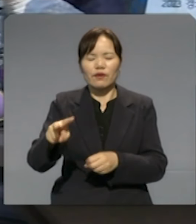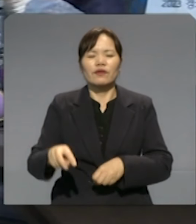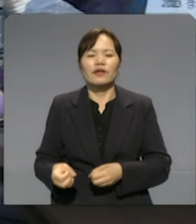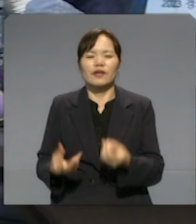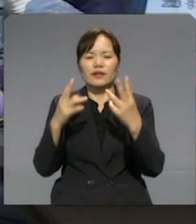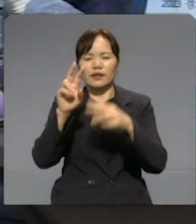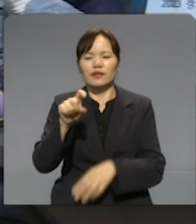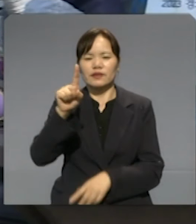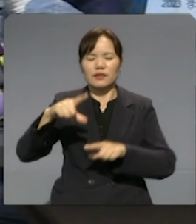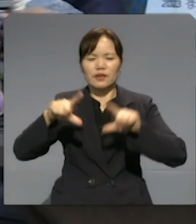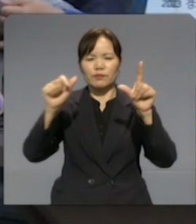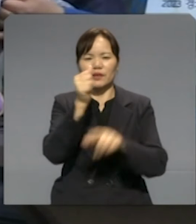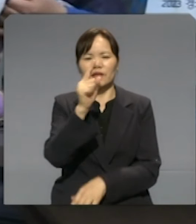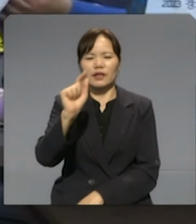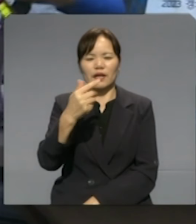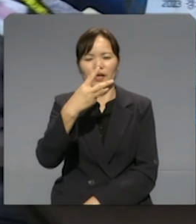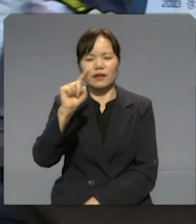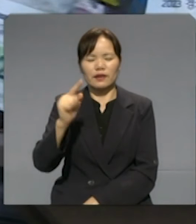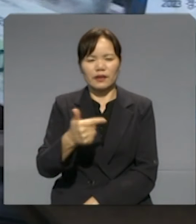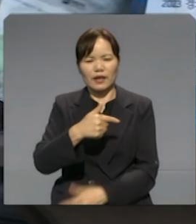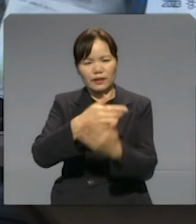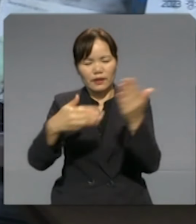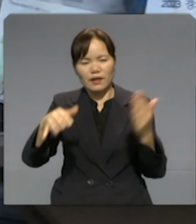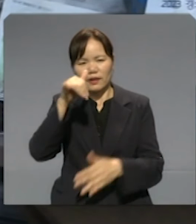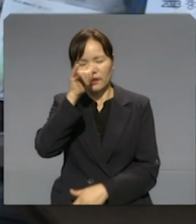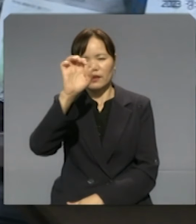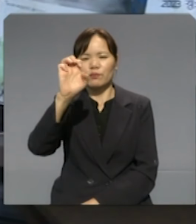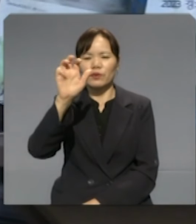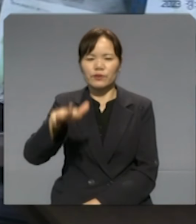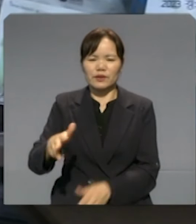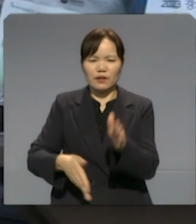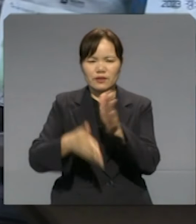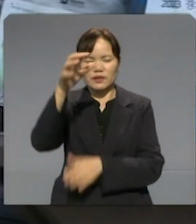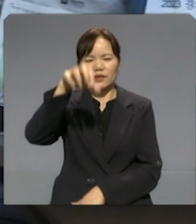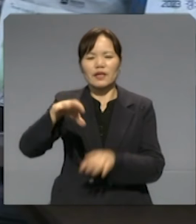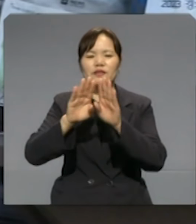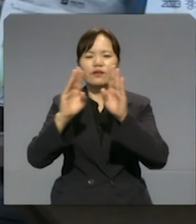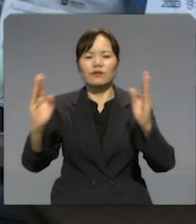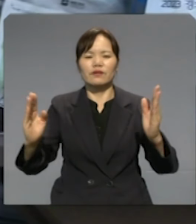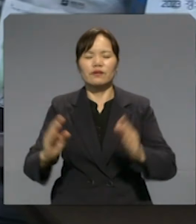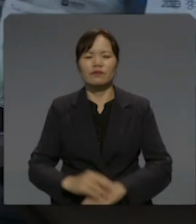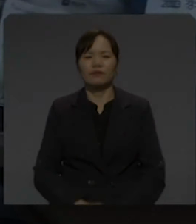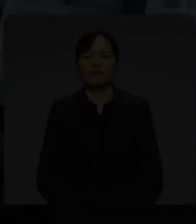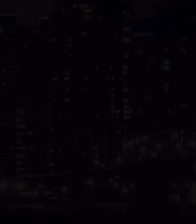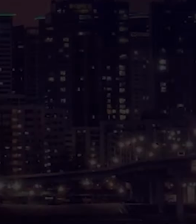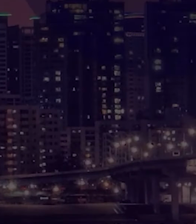21일 한탄강 비경을 자랑하는 포천시에서도 진행됩니다. OBS 뉴스 김대영입니다.